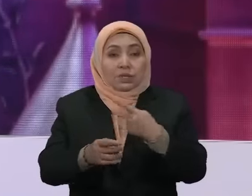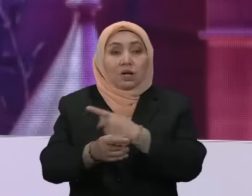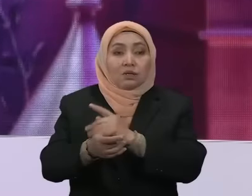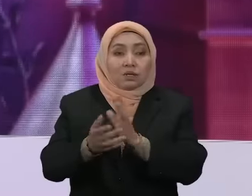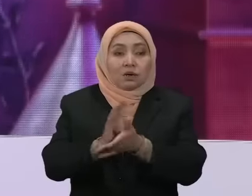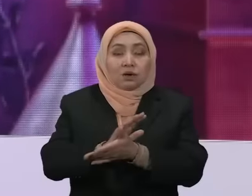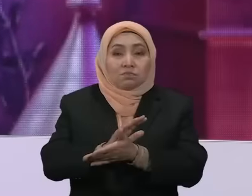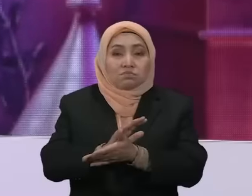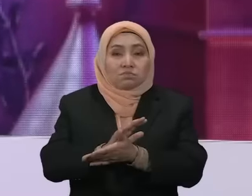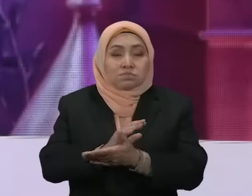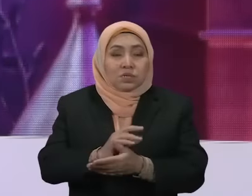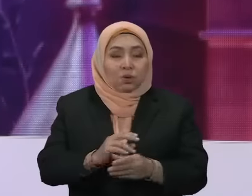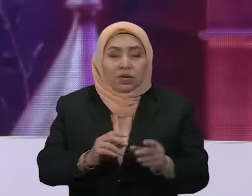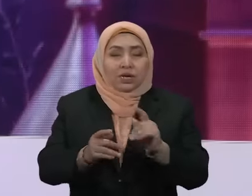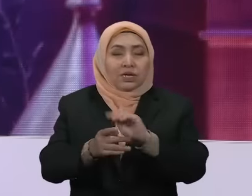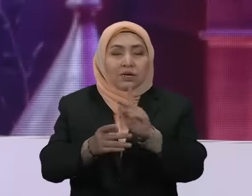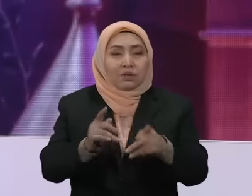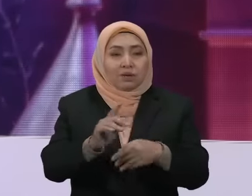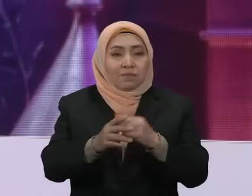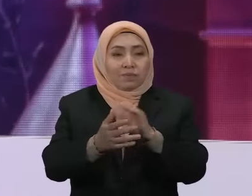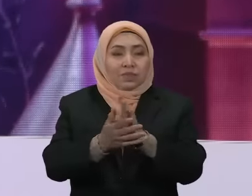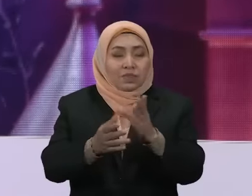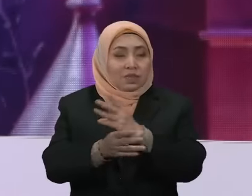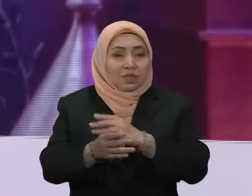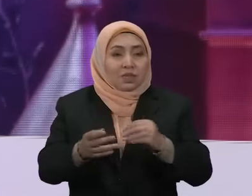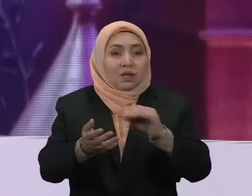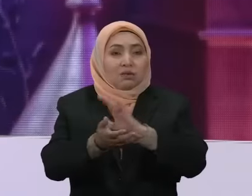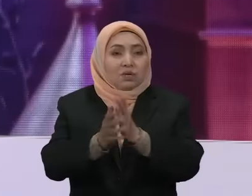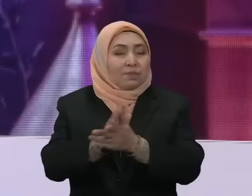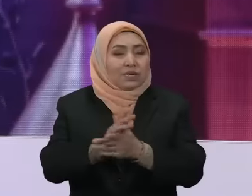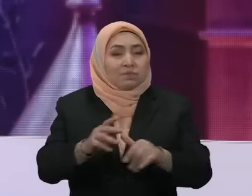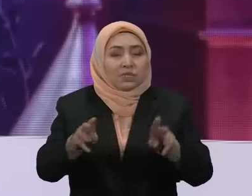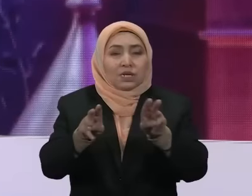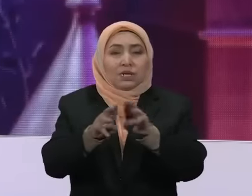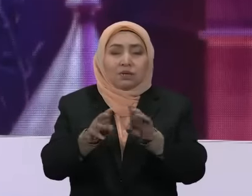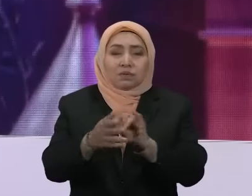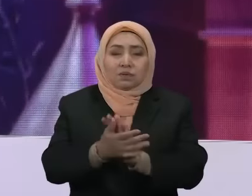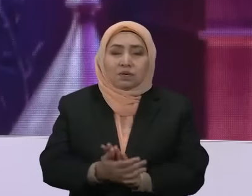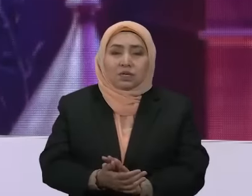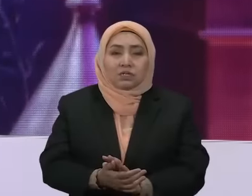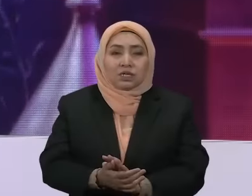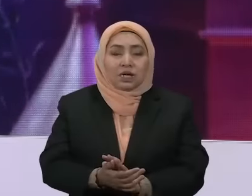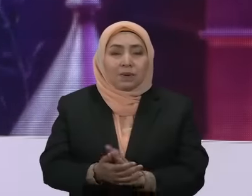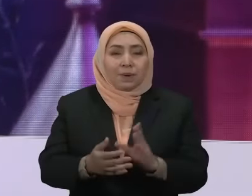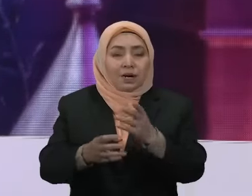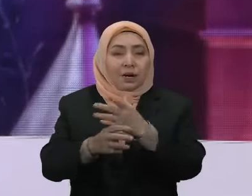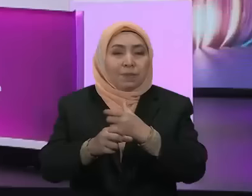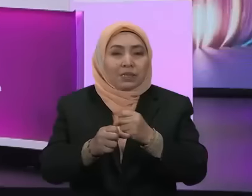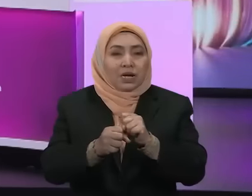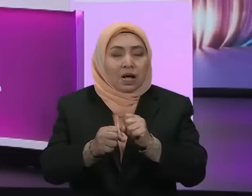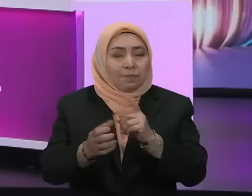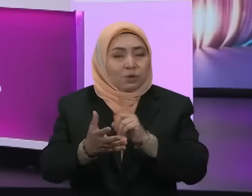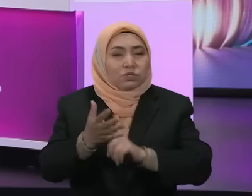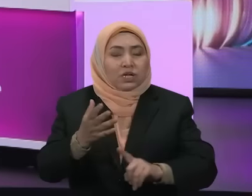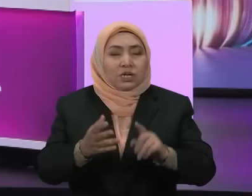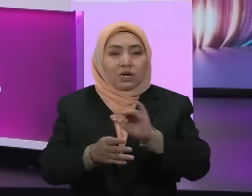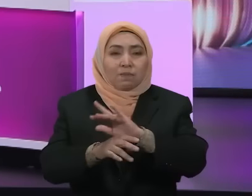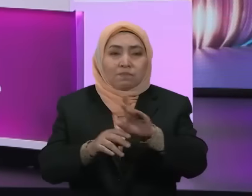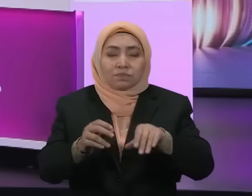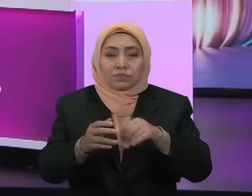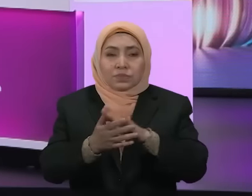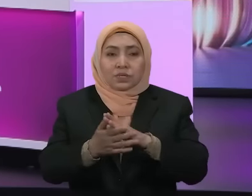menyahut. Kita menyahut panggilan Allah SWT satu hari nanti. Amin ya Rabbal Alamin. Safa. Amin. InsyaAllah. Alhamdulillah insyaAllah. Safa. Yeah. Jadi insyaAllah hari ini